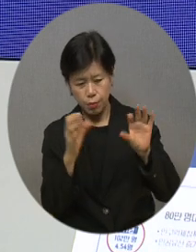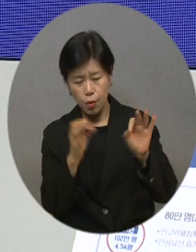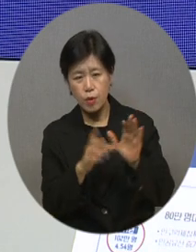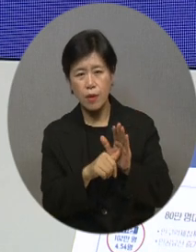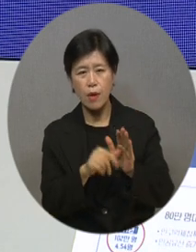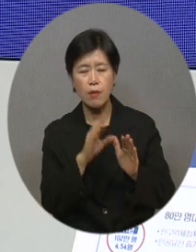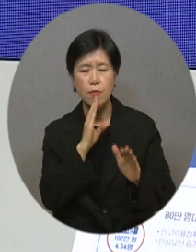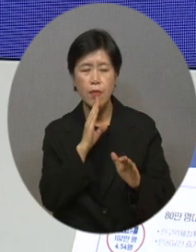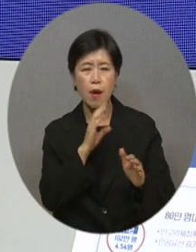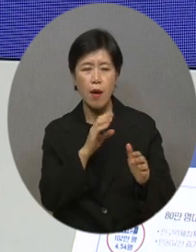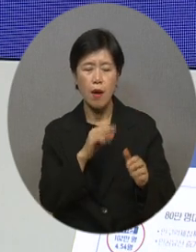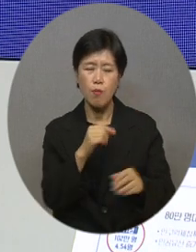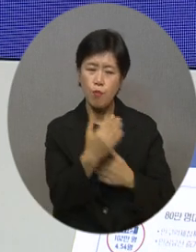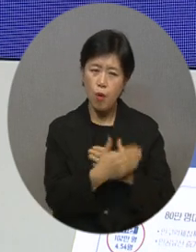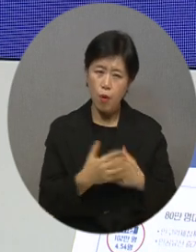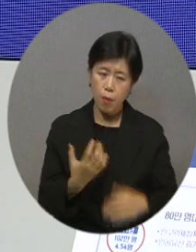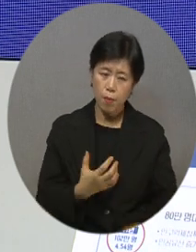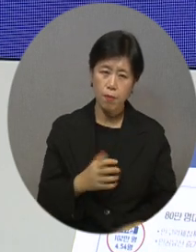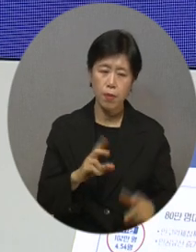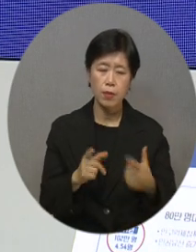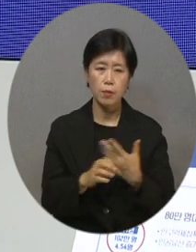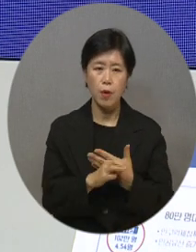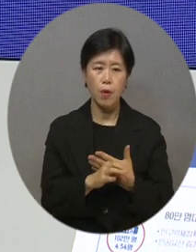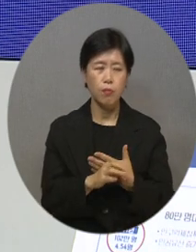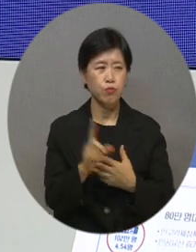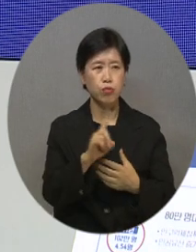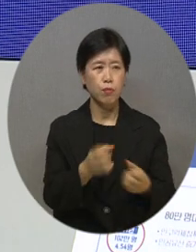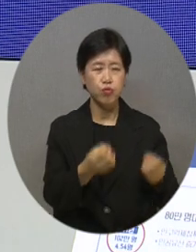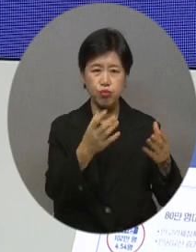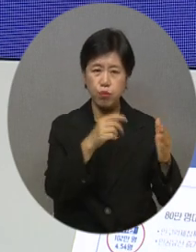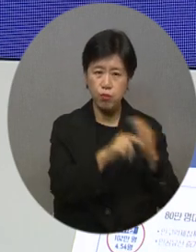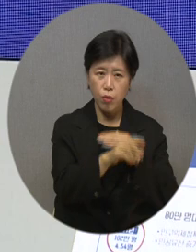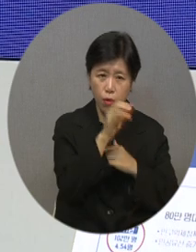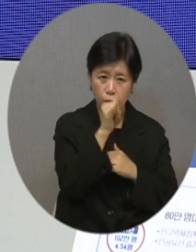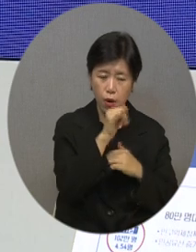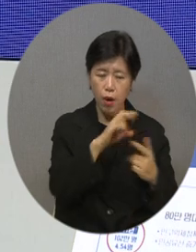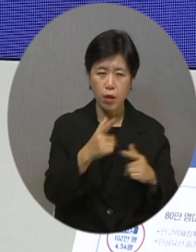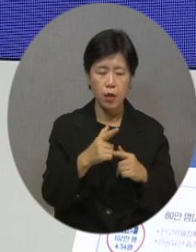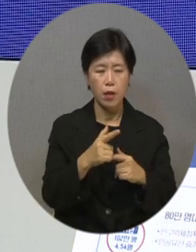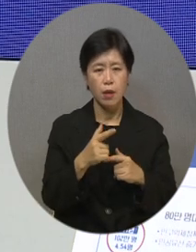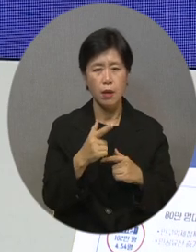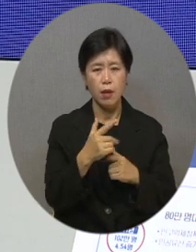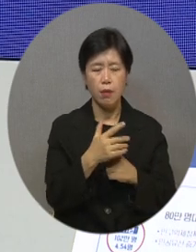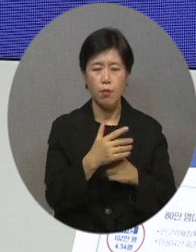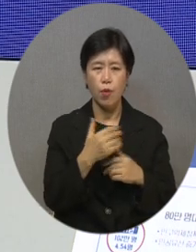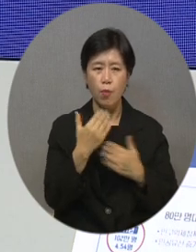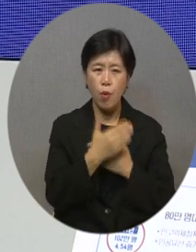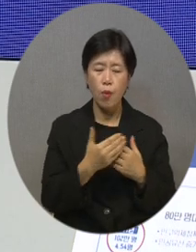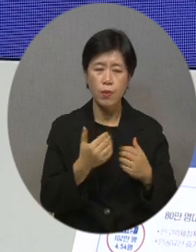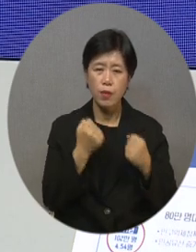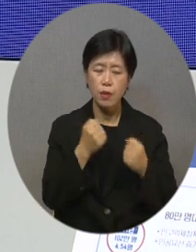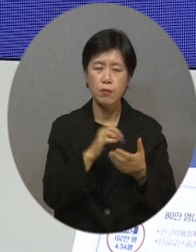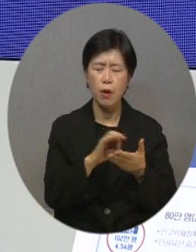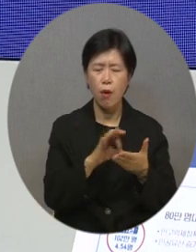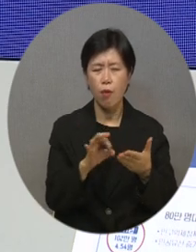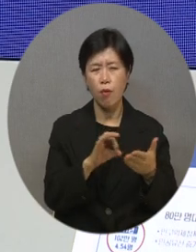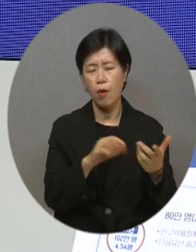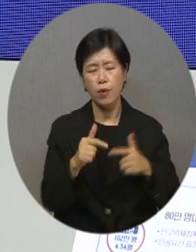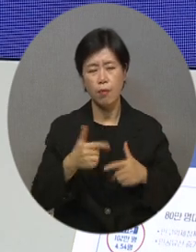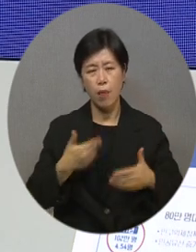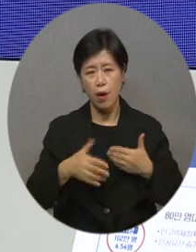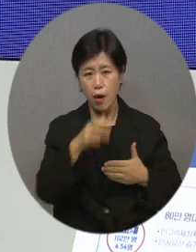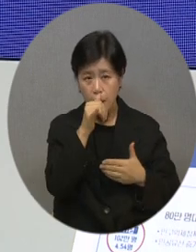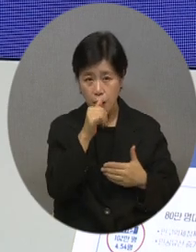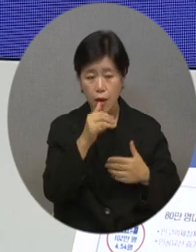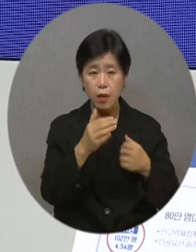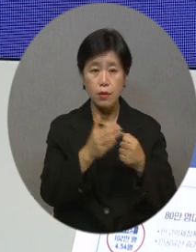경조사 있기도 하고 또 많은 분들은 소진이 돼버리거든요. 그렇죠. 이럴 때는 저희가 그 7일 이내로 24시간